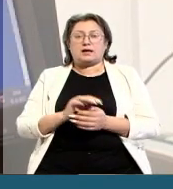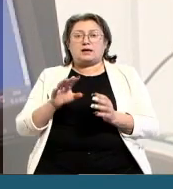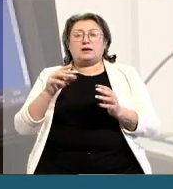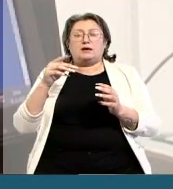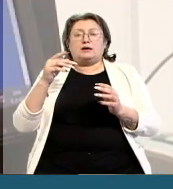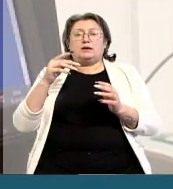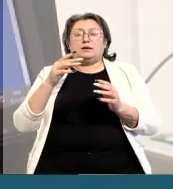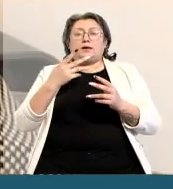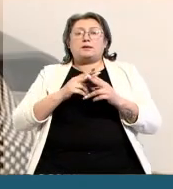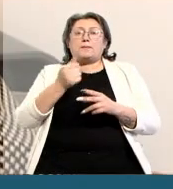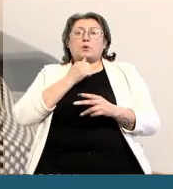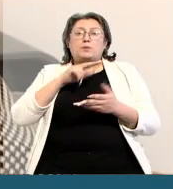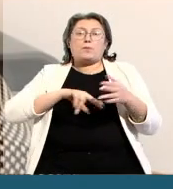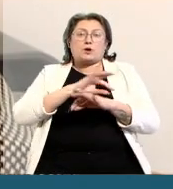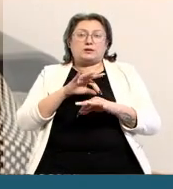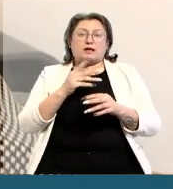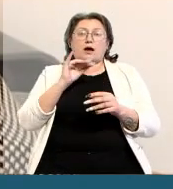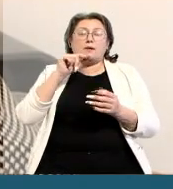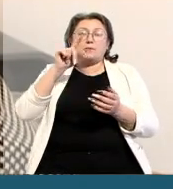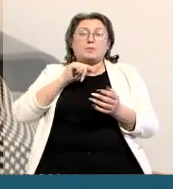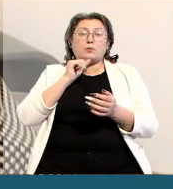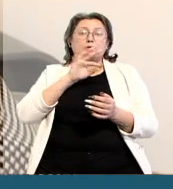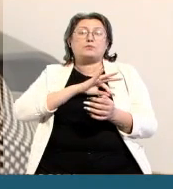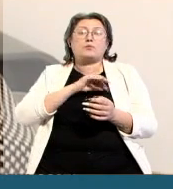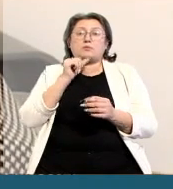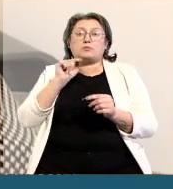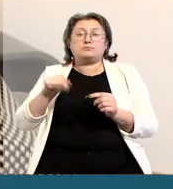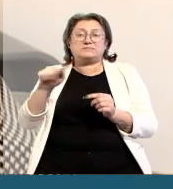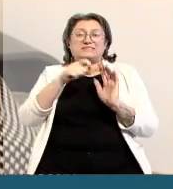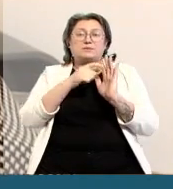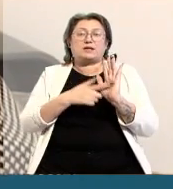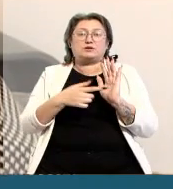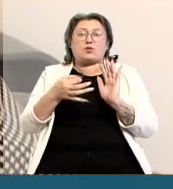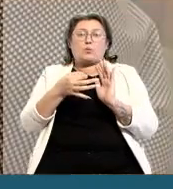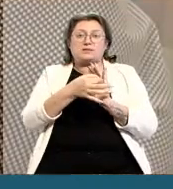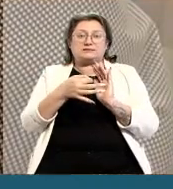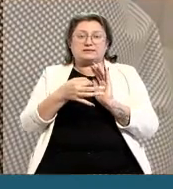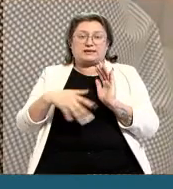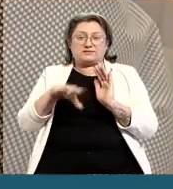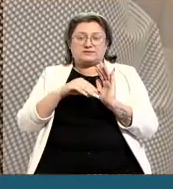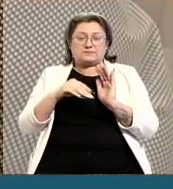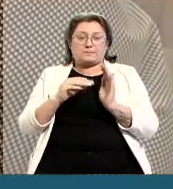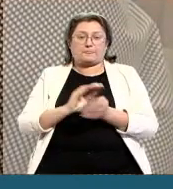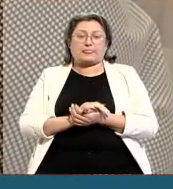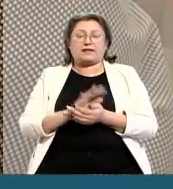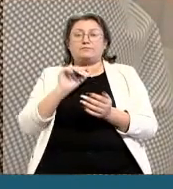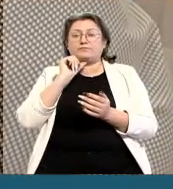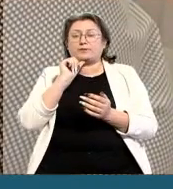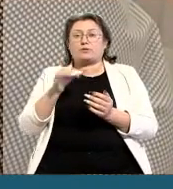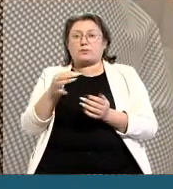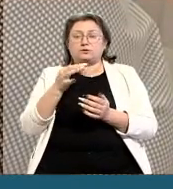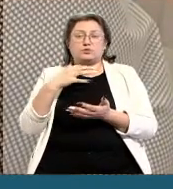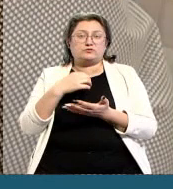45 елді мекенді қамтиды. Ал Қостанай облысында науқанда Қарабалық, Алтынсарин, Федоров, Денисов аудандары мен Рудный қаласында